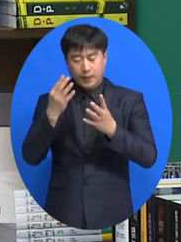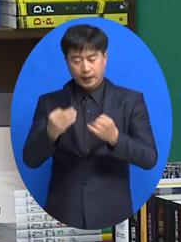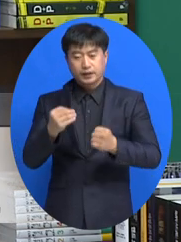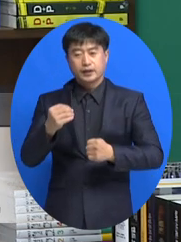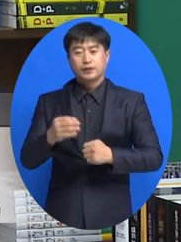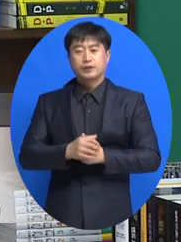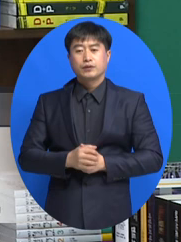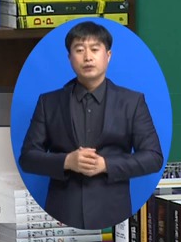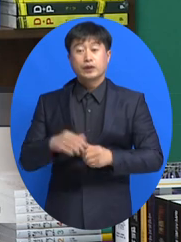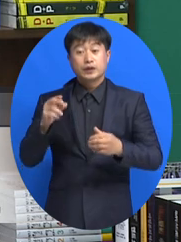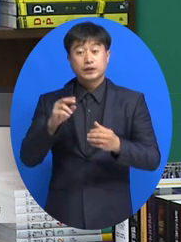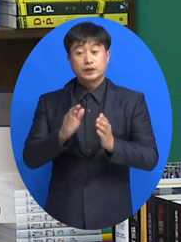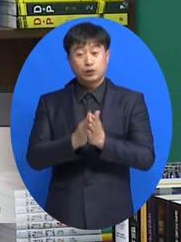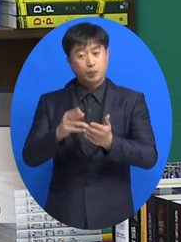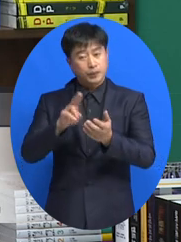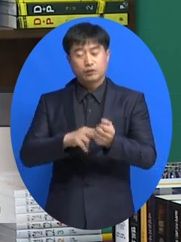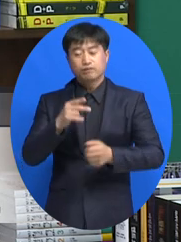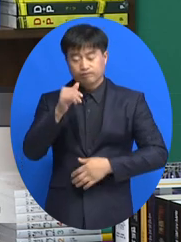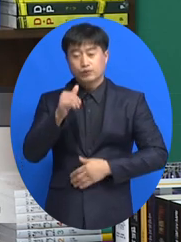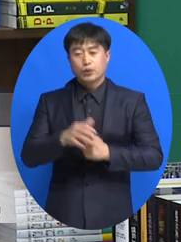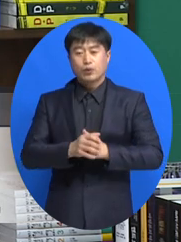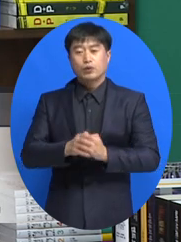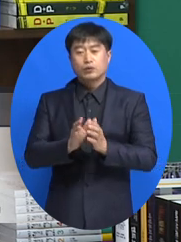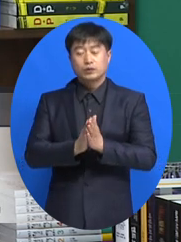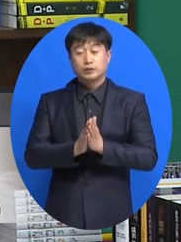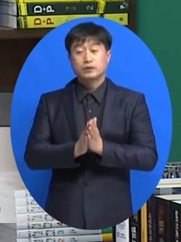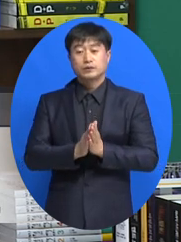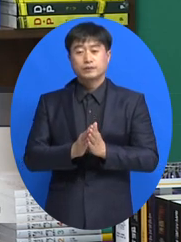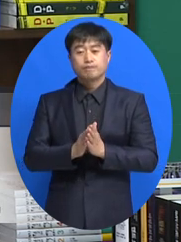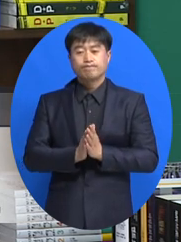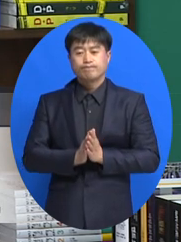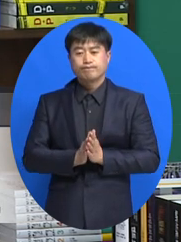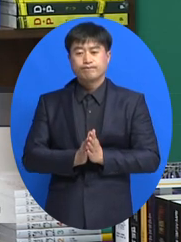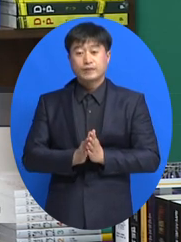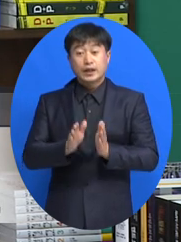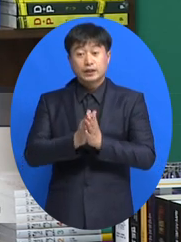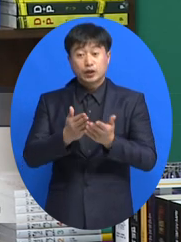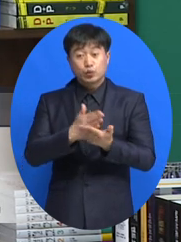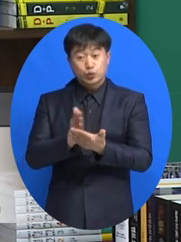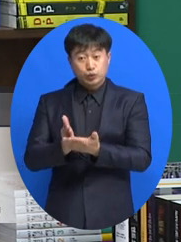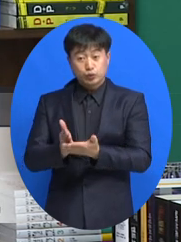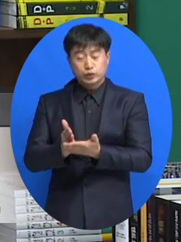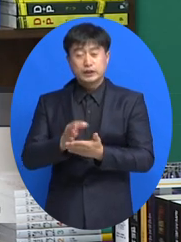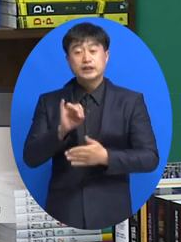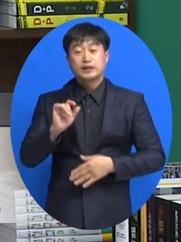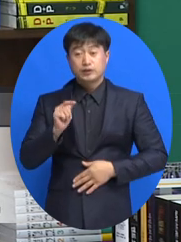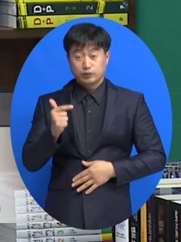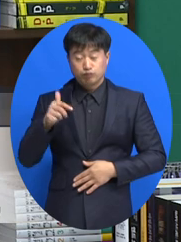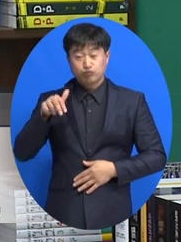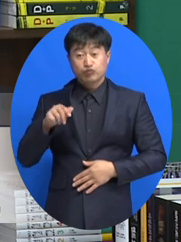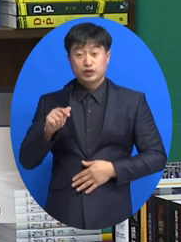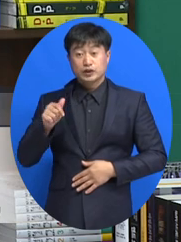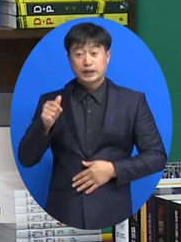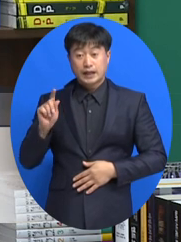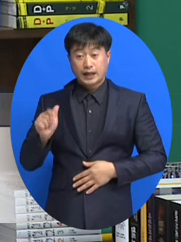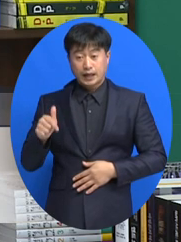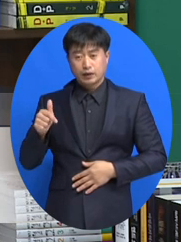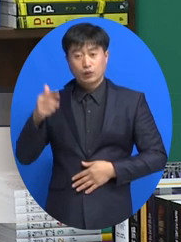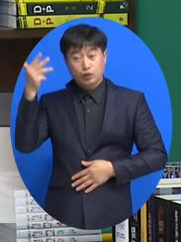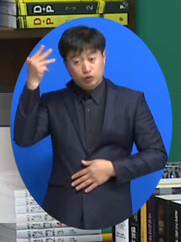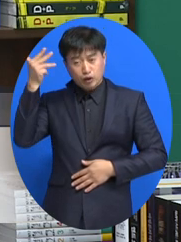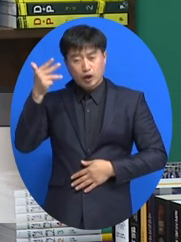것도 많이 하고요. 당연히 책도 팔고 이런 서점이고요. 책 종류는 주로 인문학이나 철학,